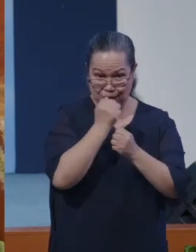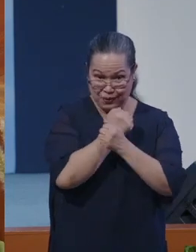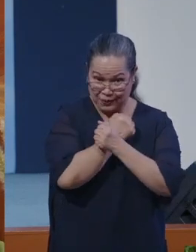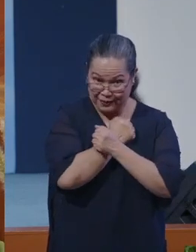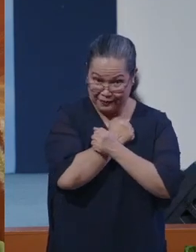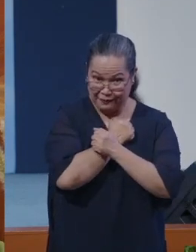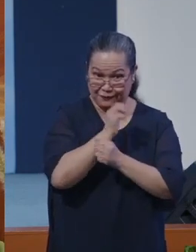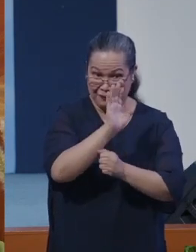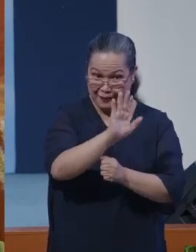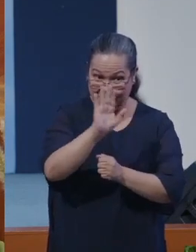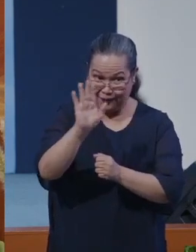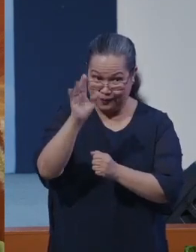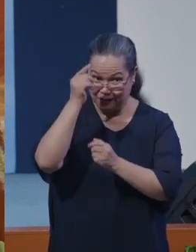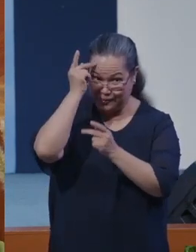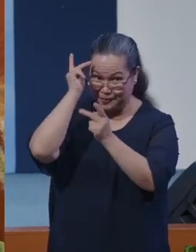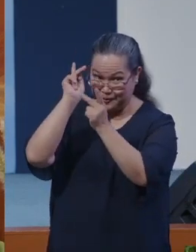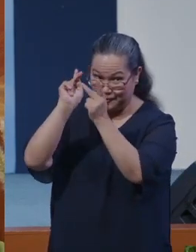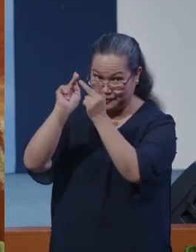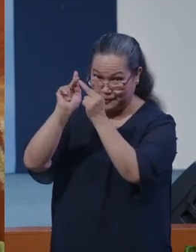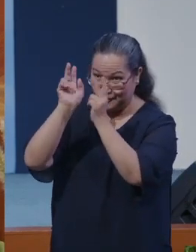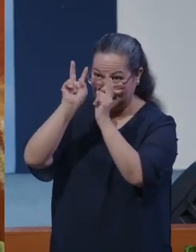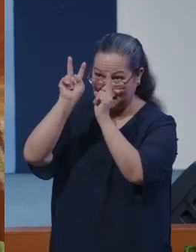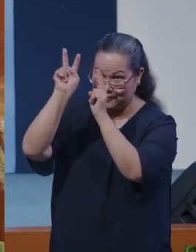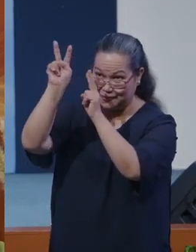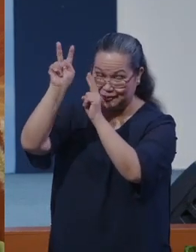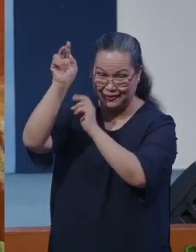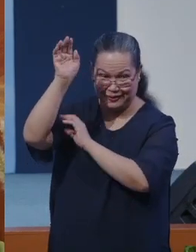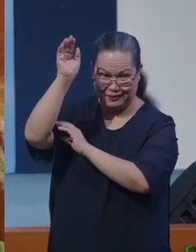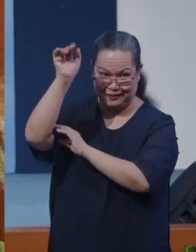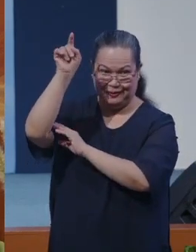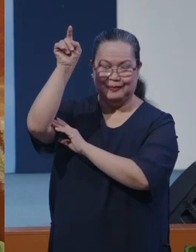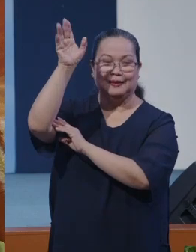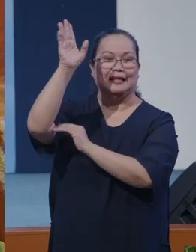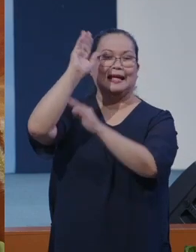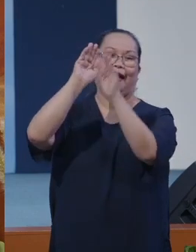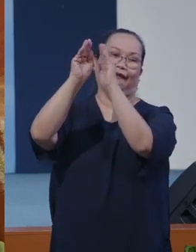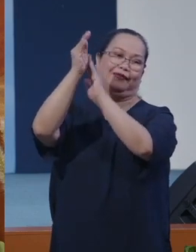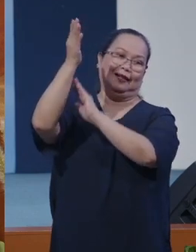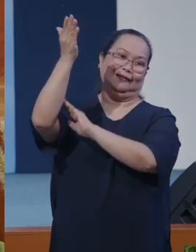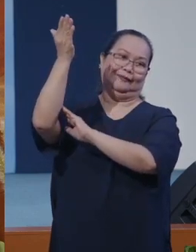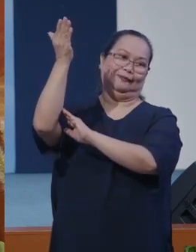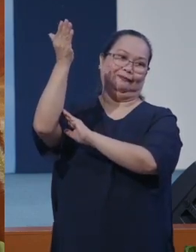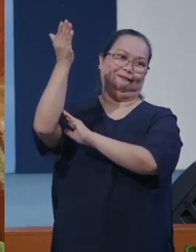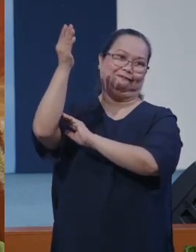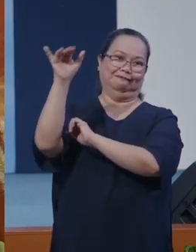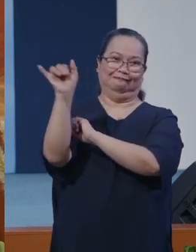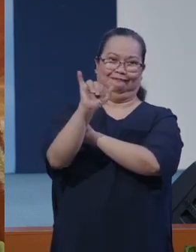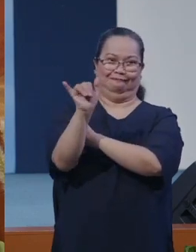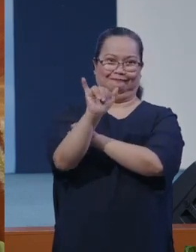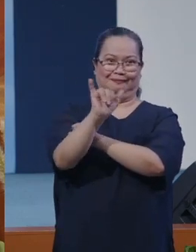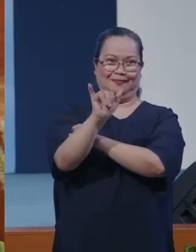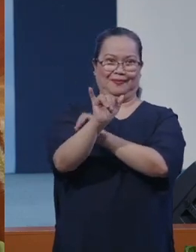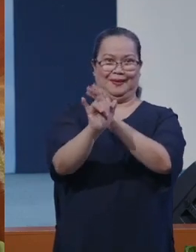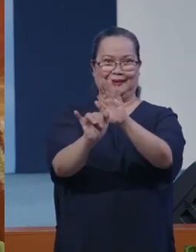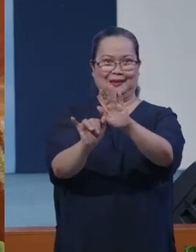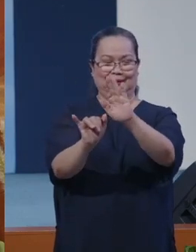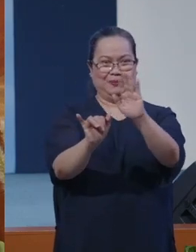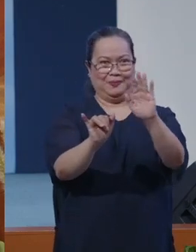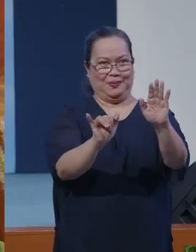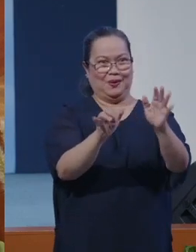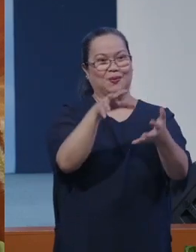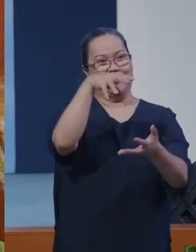ang iyong pangarap, ang iyong pag-asa ay makalangit. Pati na rin ang inyong